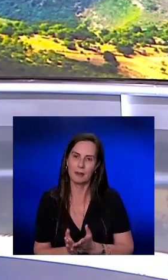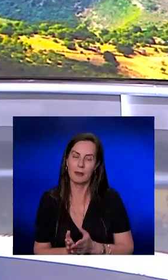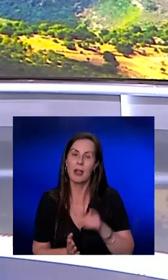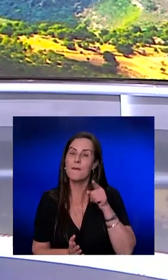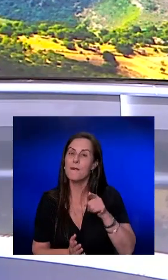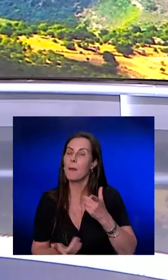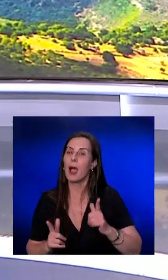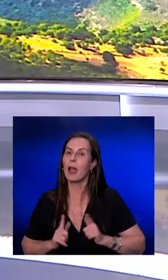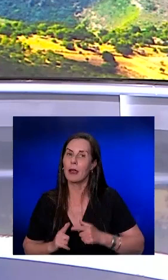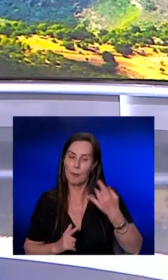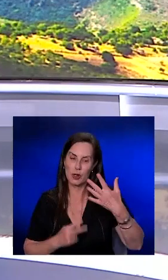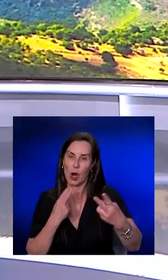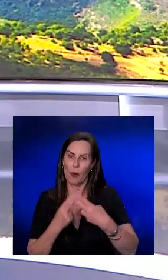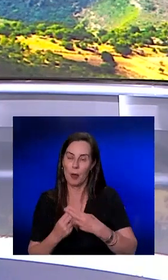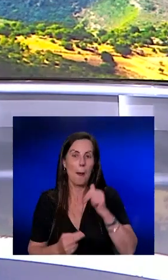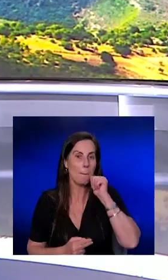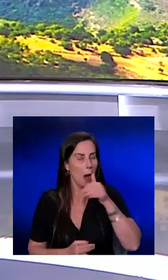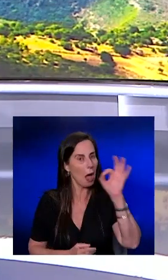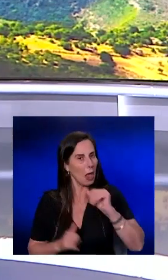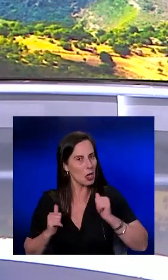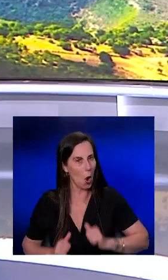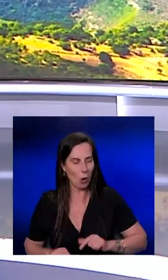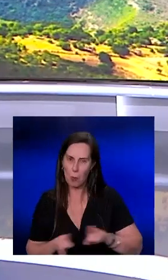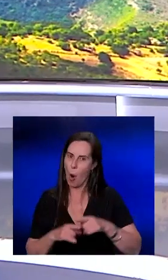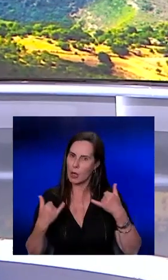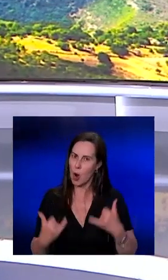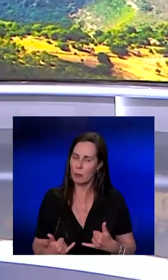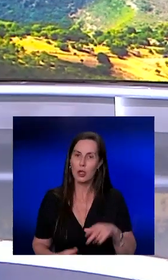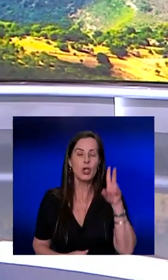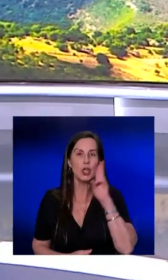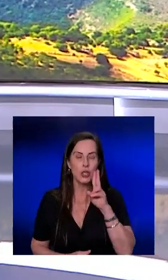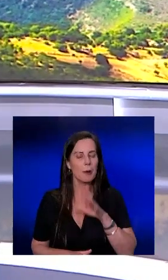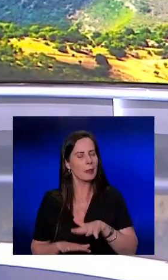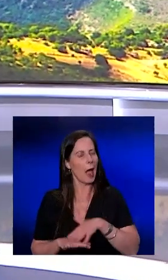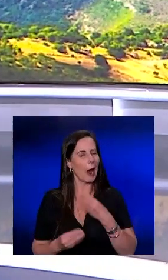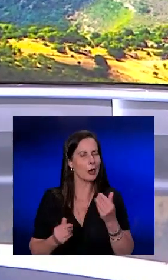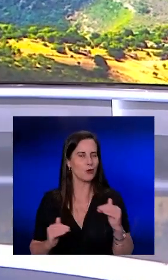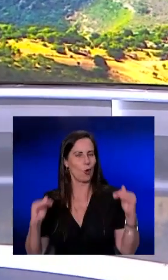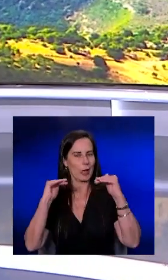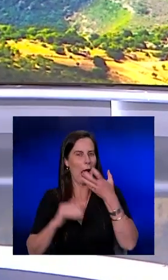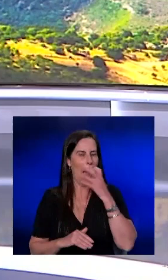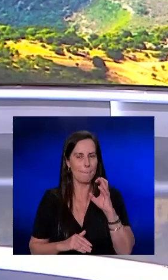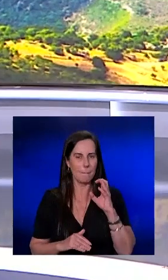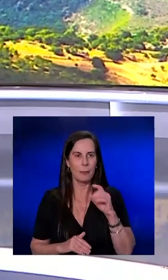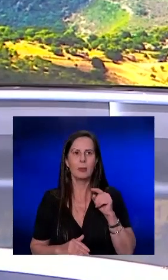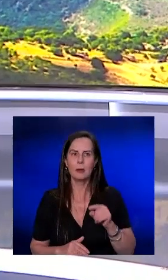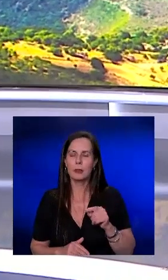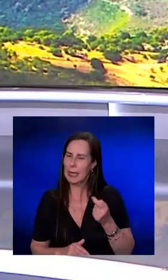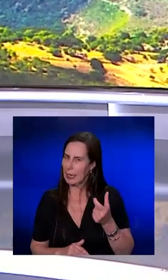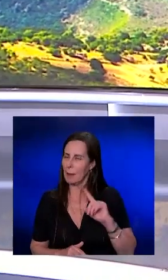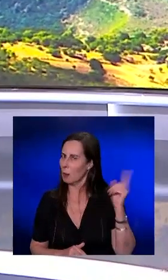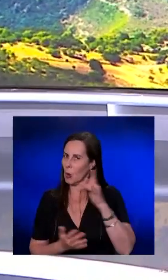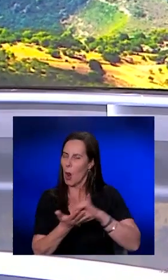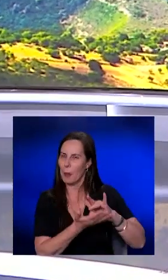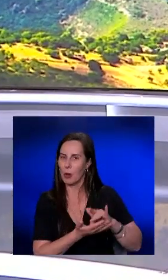התשקיף שלנו, לחמשת הימים הקרובים. אז מחר עדיין נוח, בדומה להיום, יום שישי כבר נרגיש את העלייה בטמפרטורות, ככה כמעט בכל